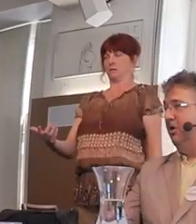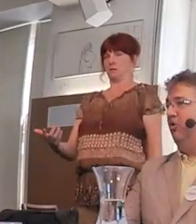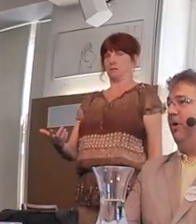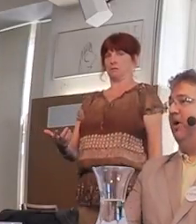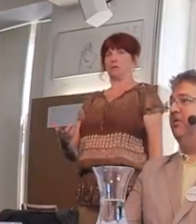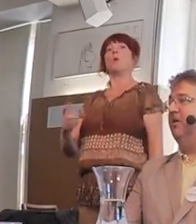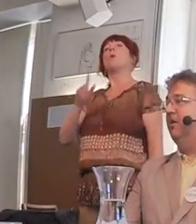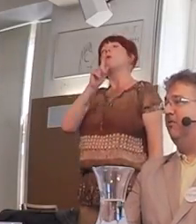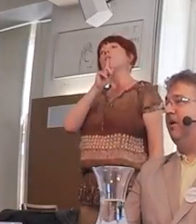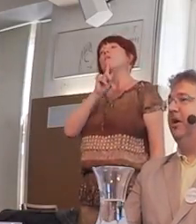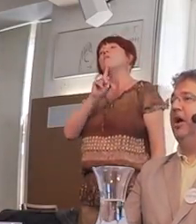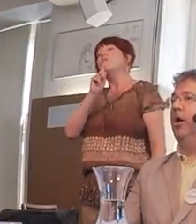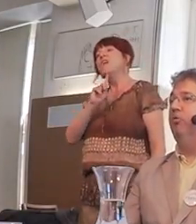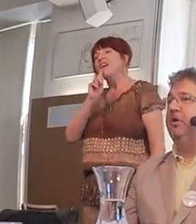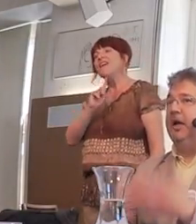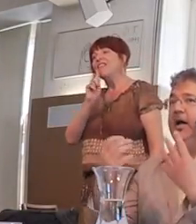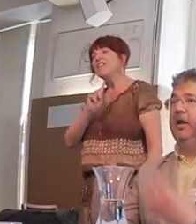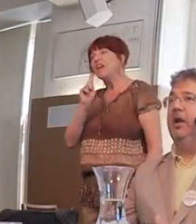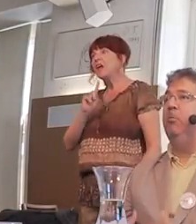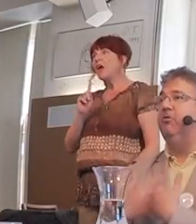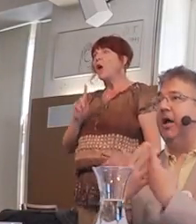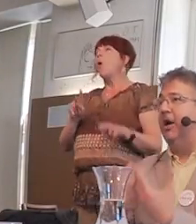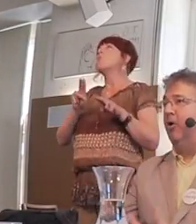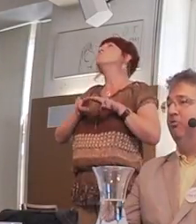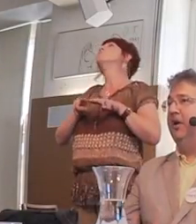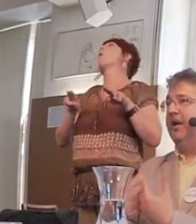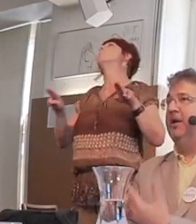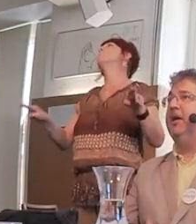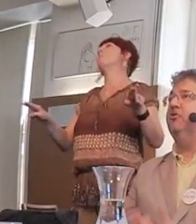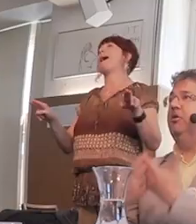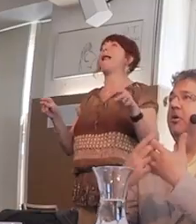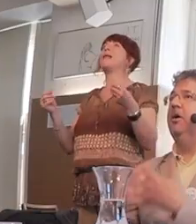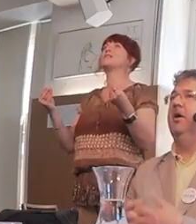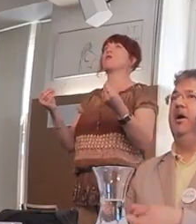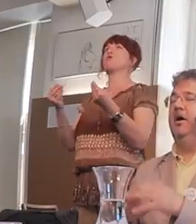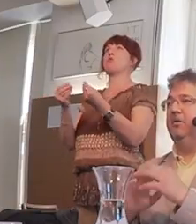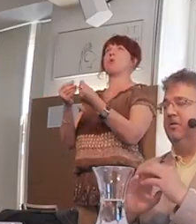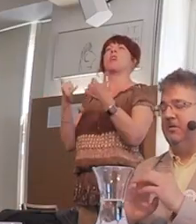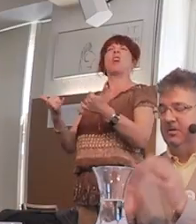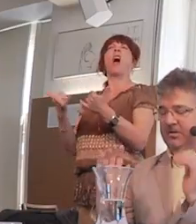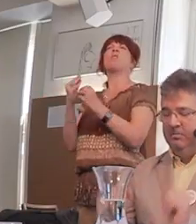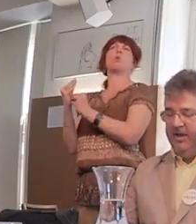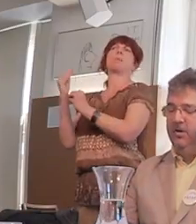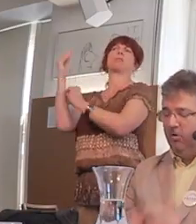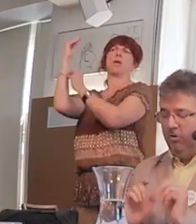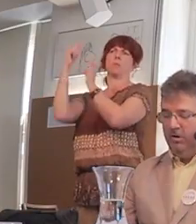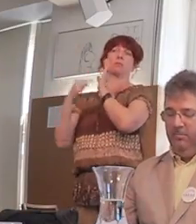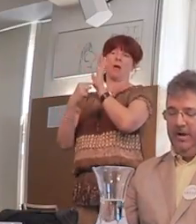erleichternde Normalität in dieser aufgeladenen, emotional aufgeladenen Darstellung,